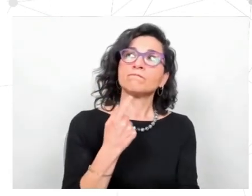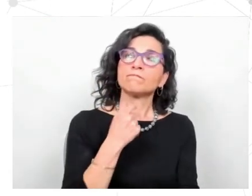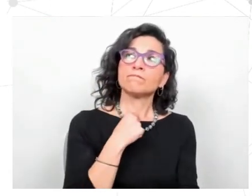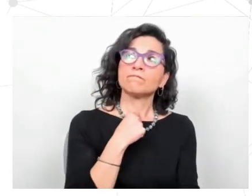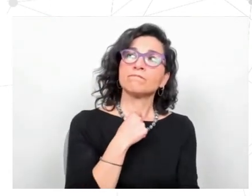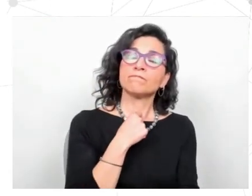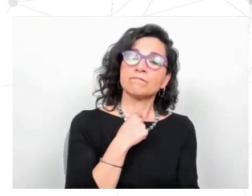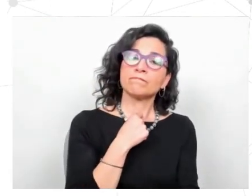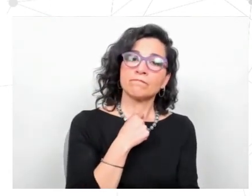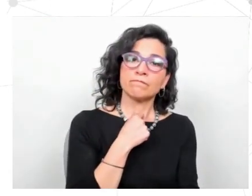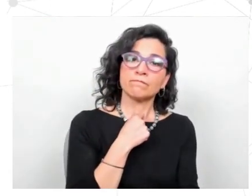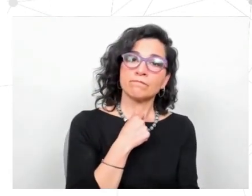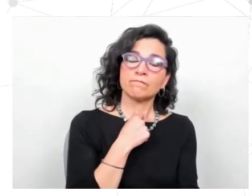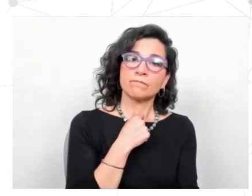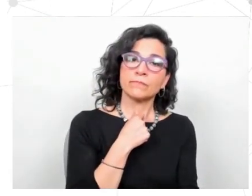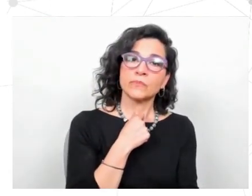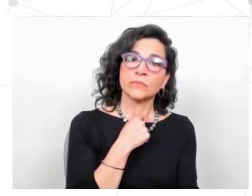credo fortemente nella